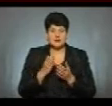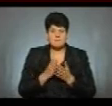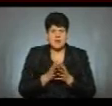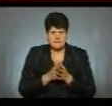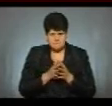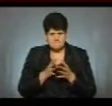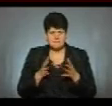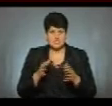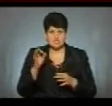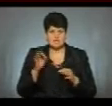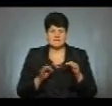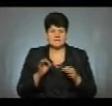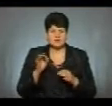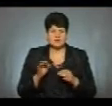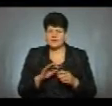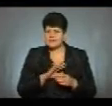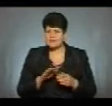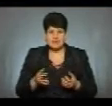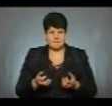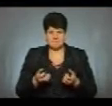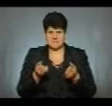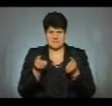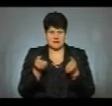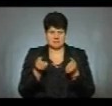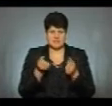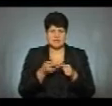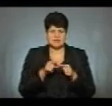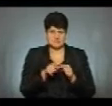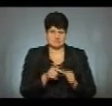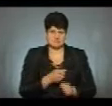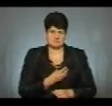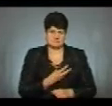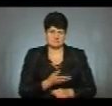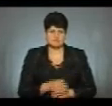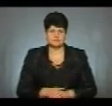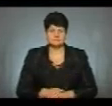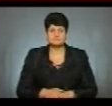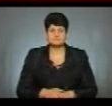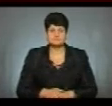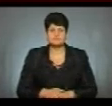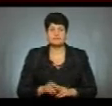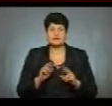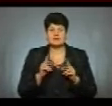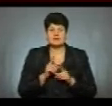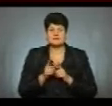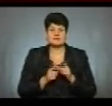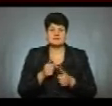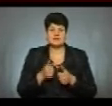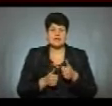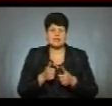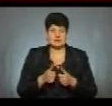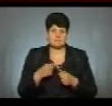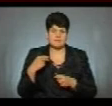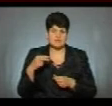більший відсоток непідтримки цієї ініціативи. Як змінився рейтинг самого